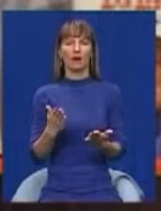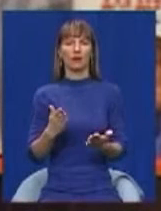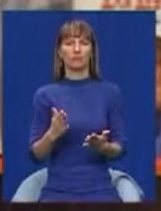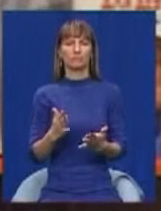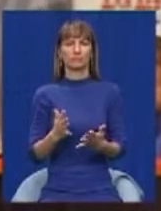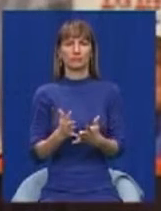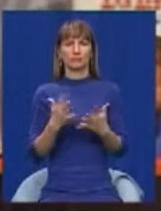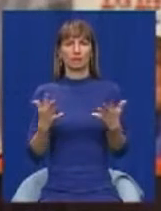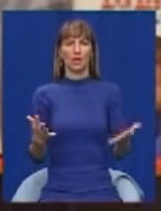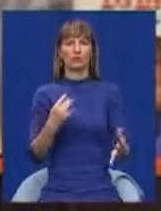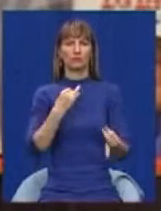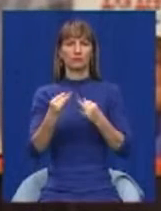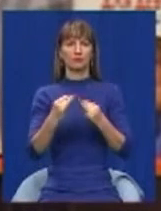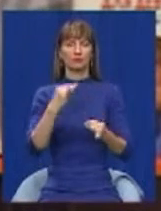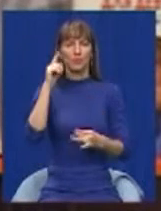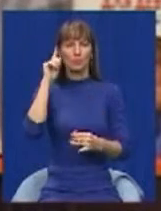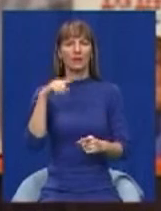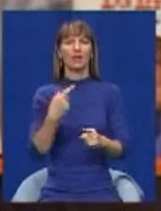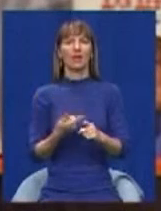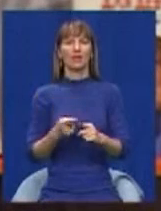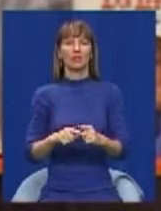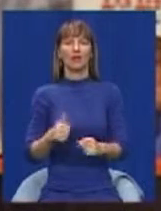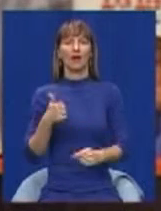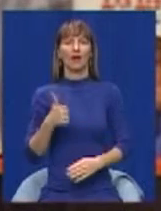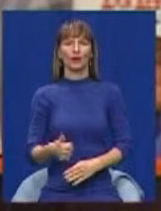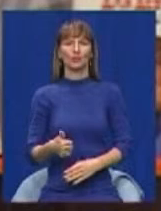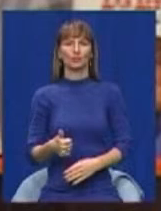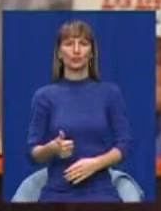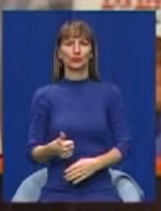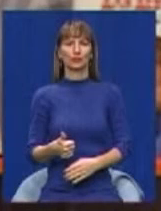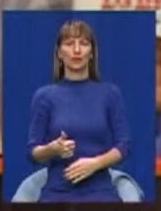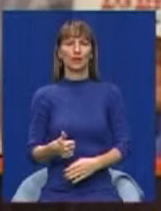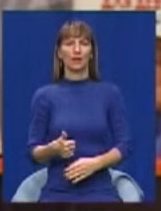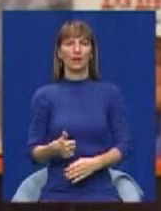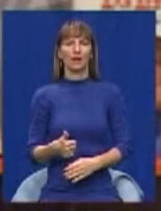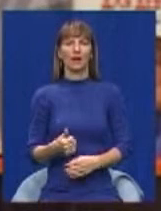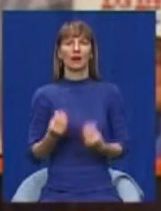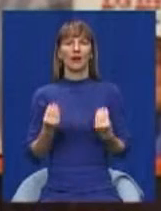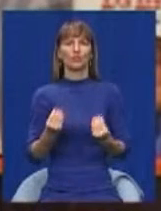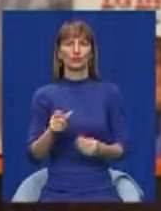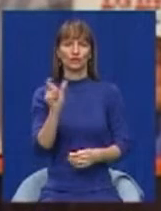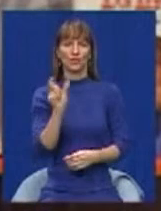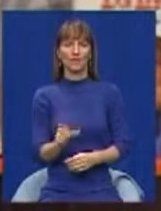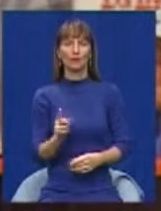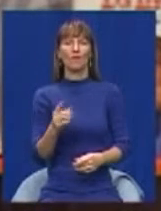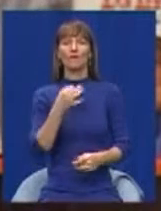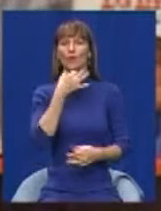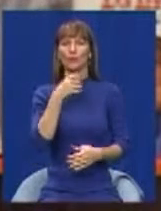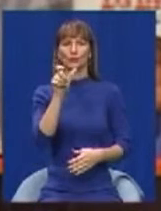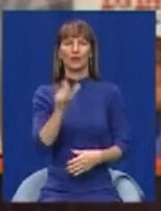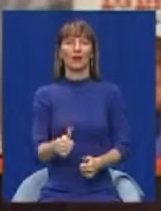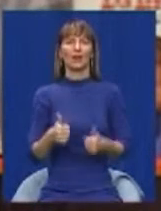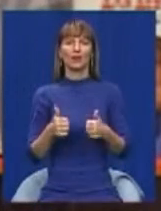комунікабельність, як людина? Я думаю, это очень хорошая черта для человека, потому что любому человеку